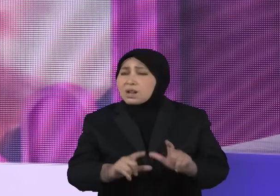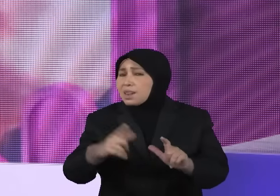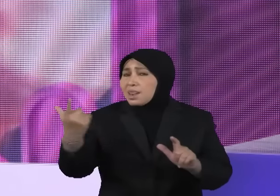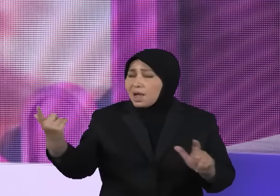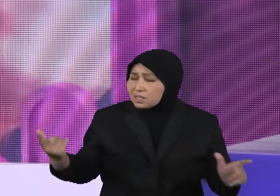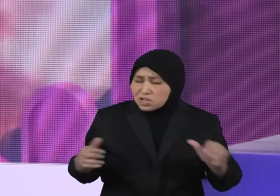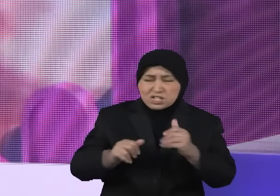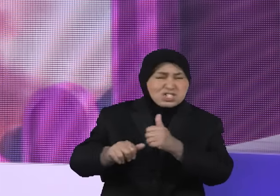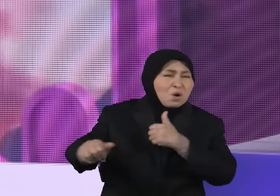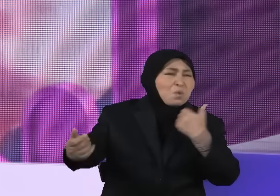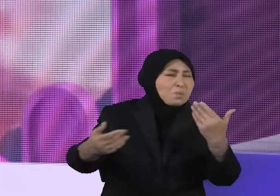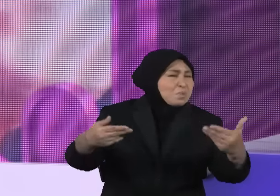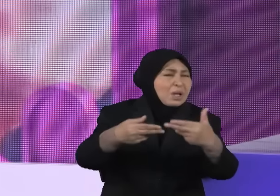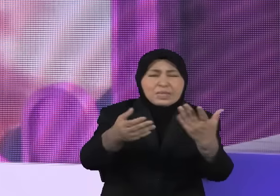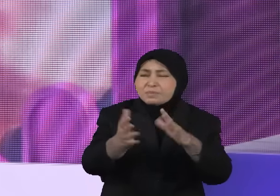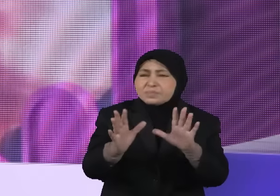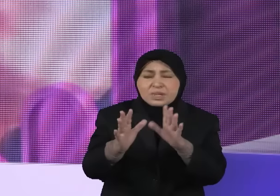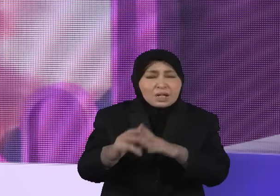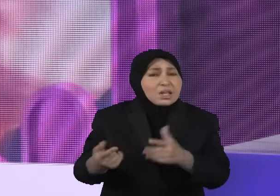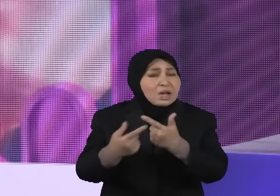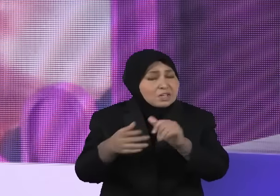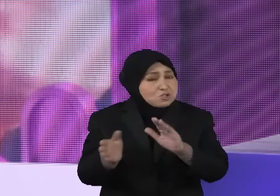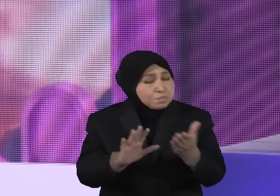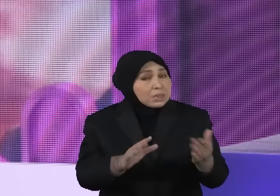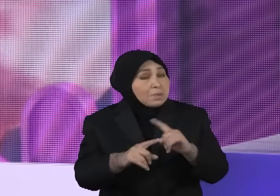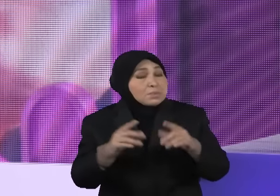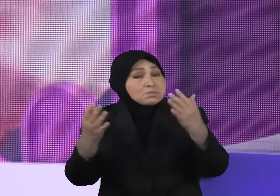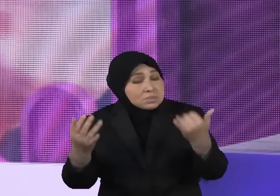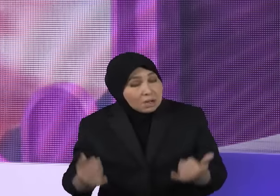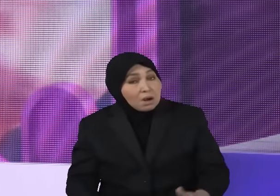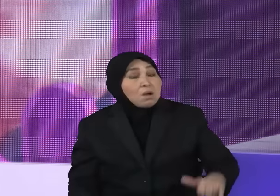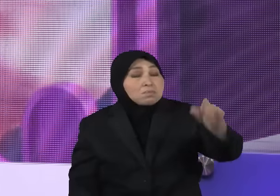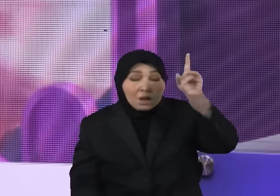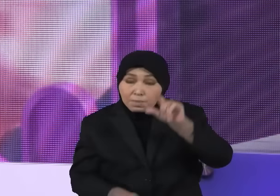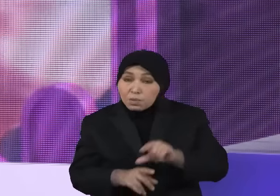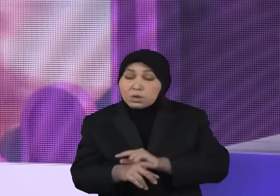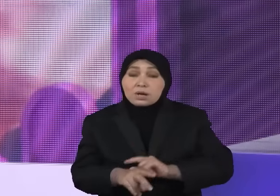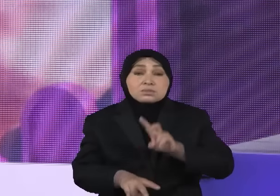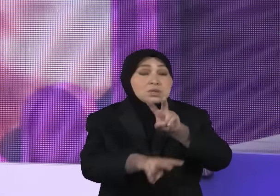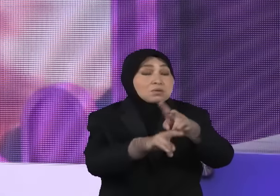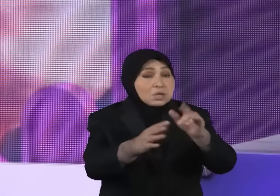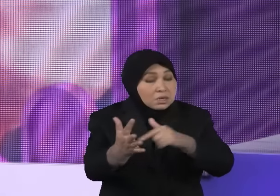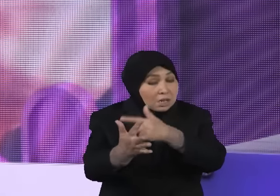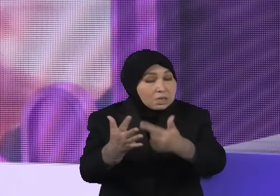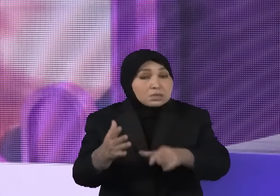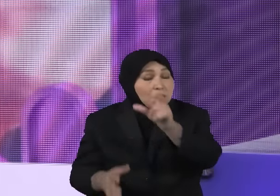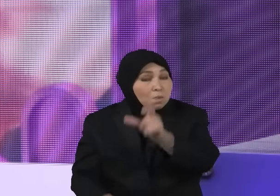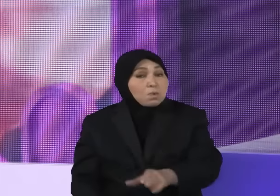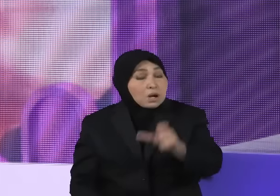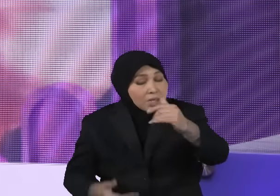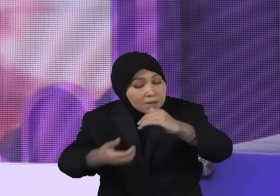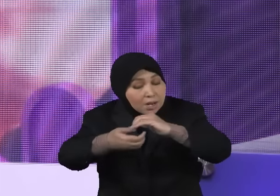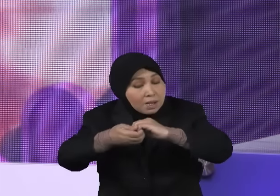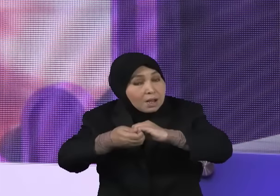si mati, tetapi kali ini Allah menggunakan perkataan al-awlayan, iaitu saksi di kalangan orang yang